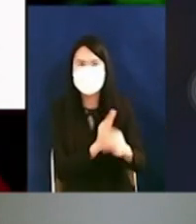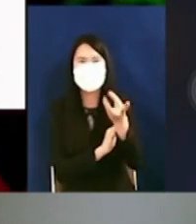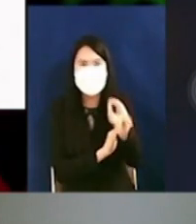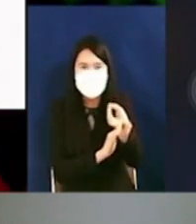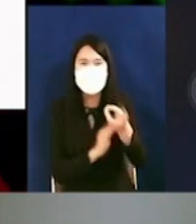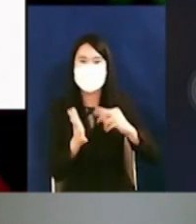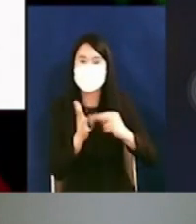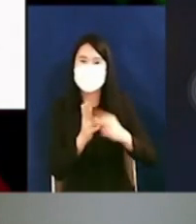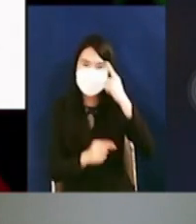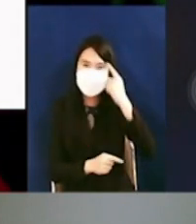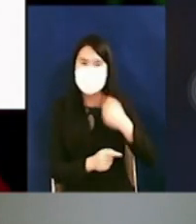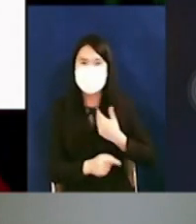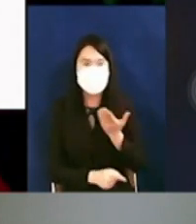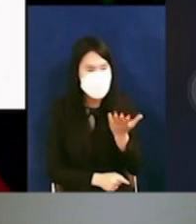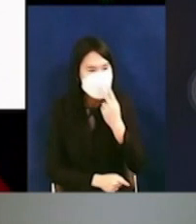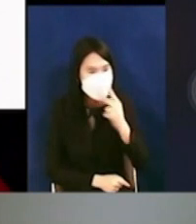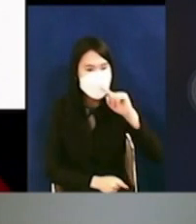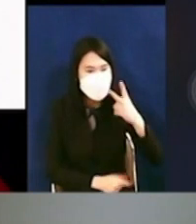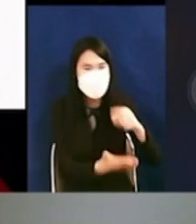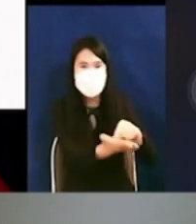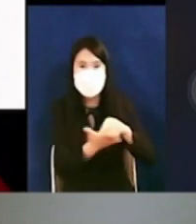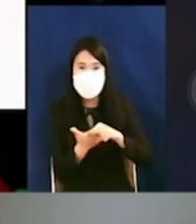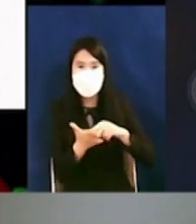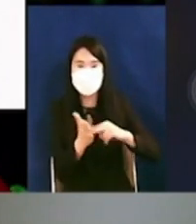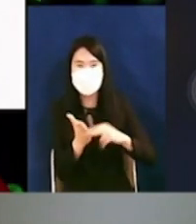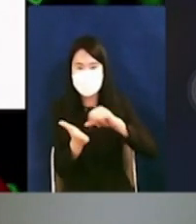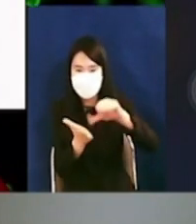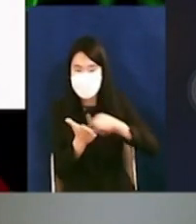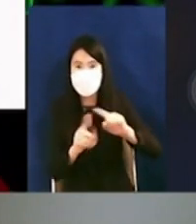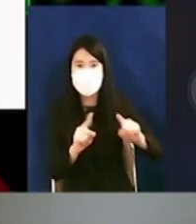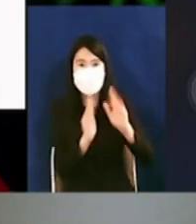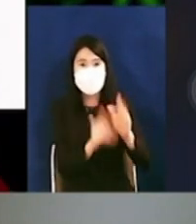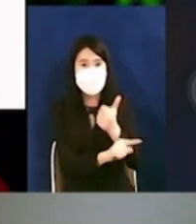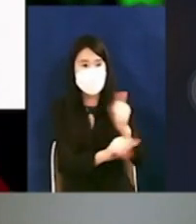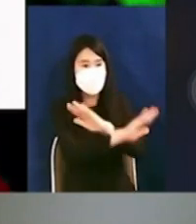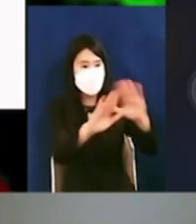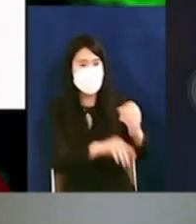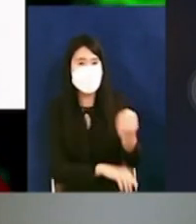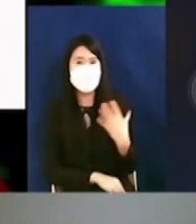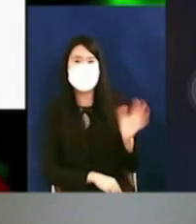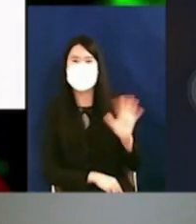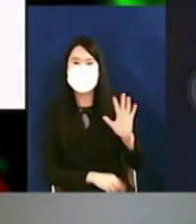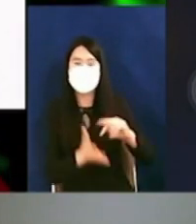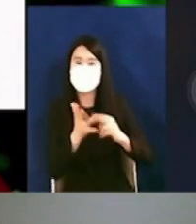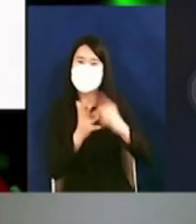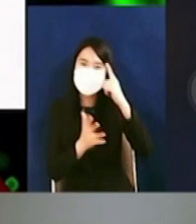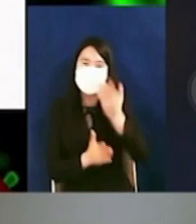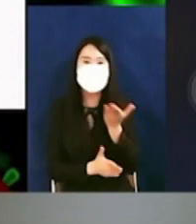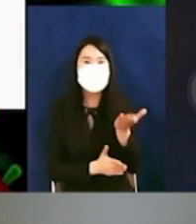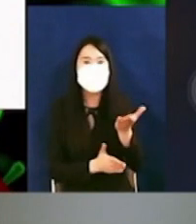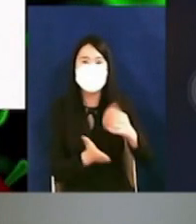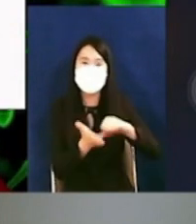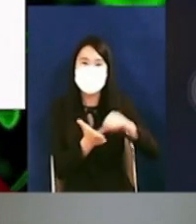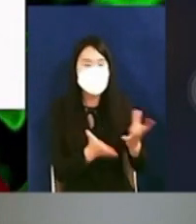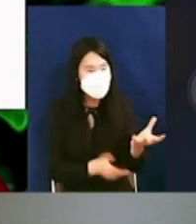านี้แล้วก็ขอดึงงานวิจัยนี้ออกมาไม่ได้ถูกปฏิเสธหรือว่าถูกส่งคืนกลับมาจากทางวารสารนะคะและผลการวิจัย